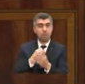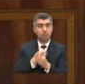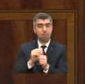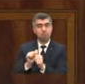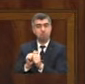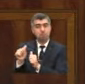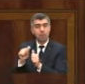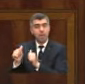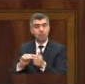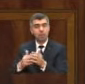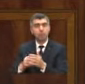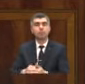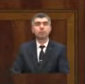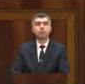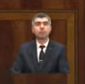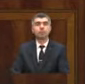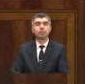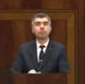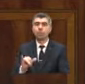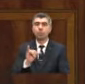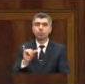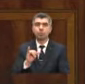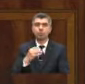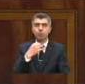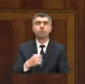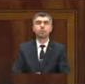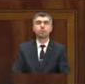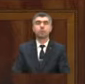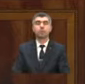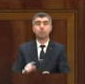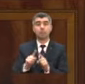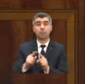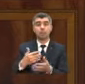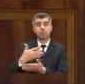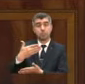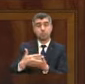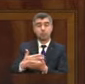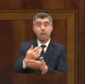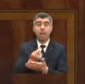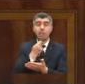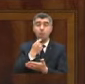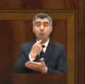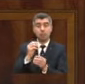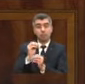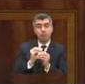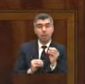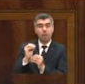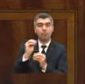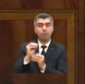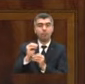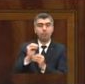والذكاء الاصطناعي. كيف يمكن التغلب على الفاتورة المرتفعة للأدوية بمنظومتنا